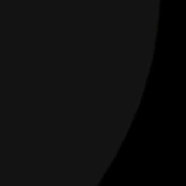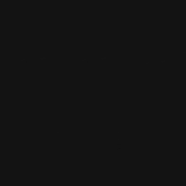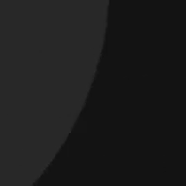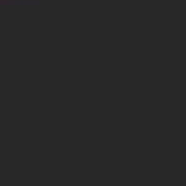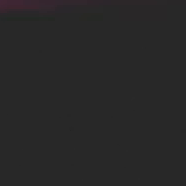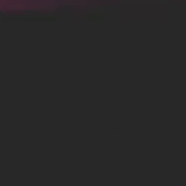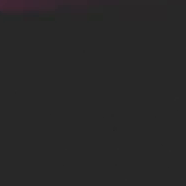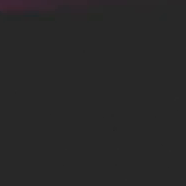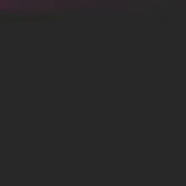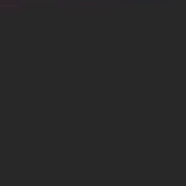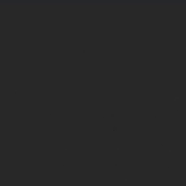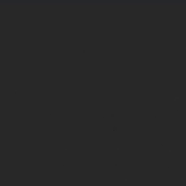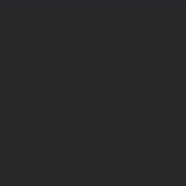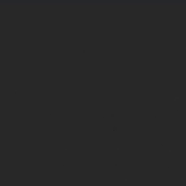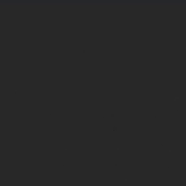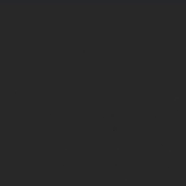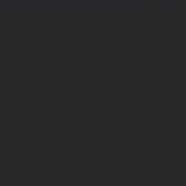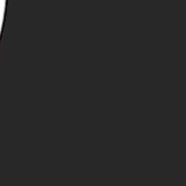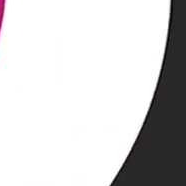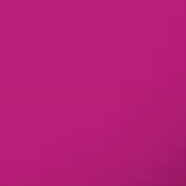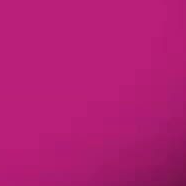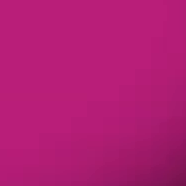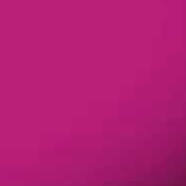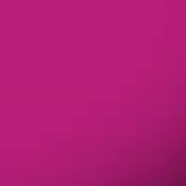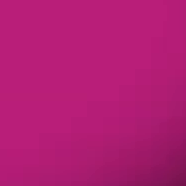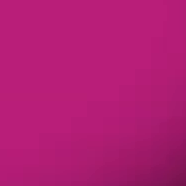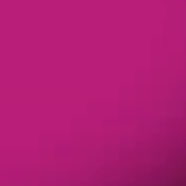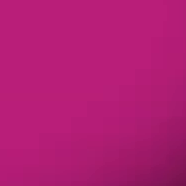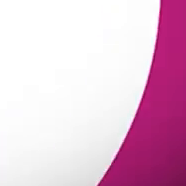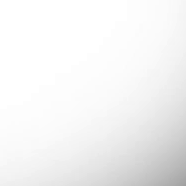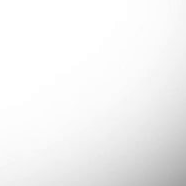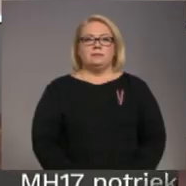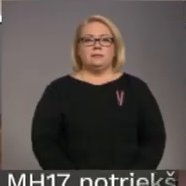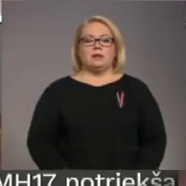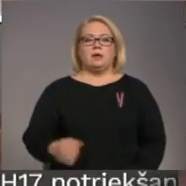Re! Viss ēters ir te!